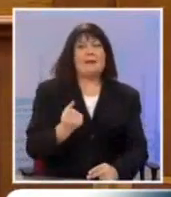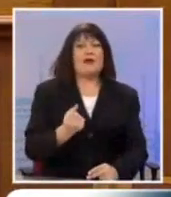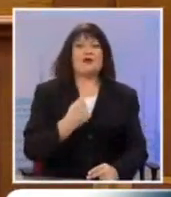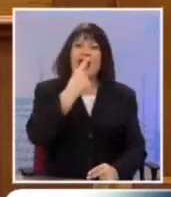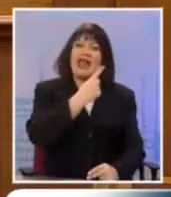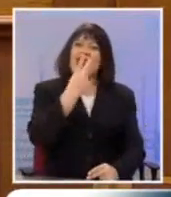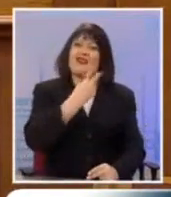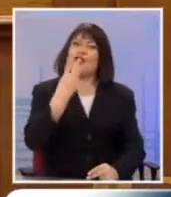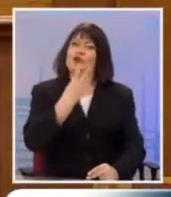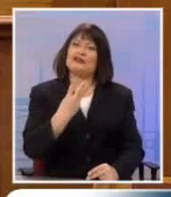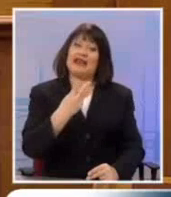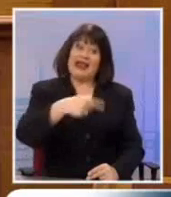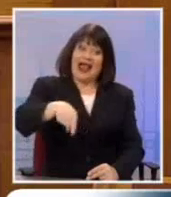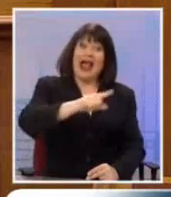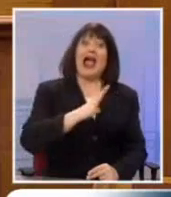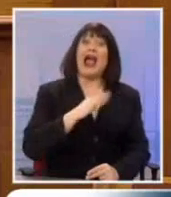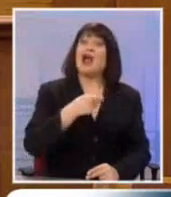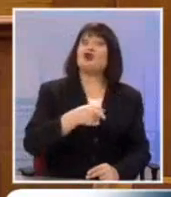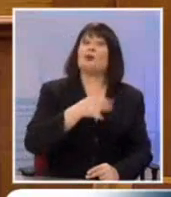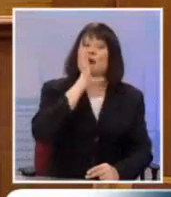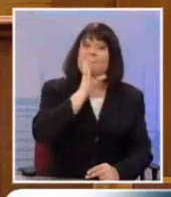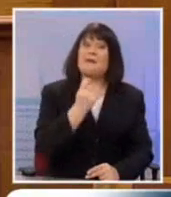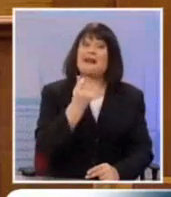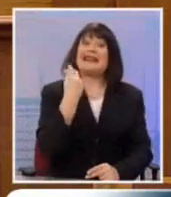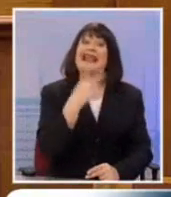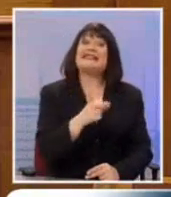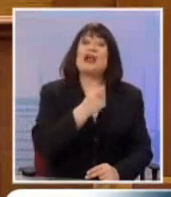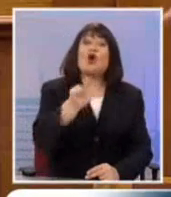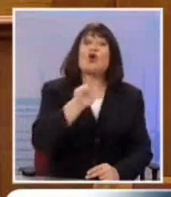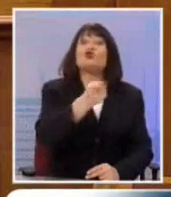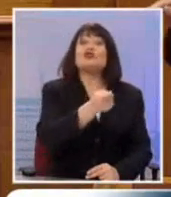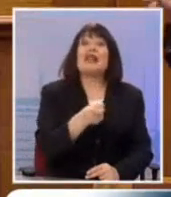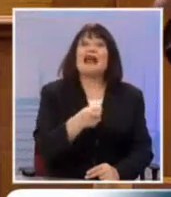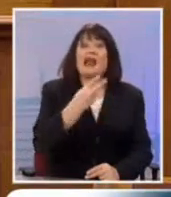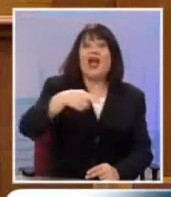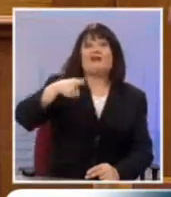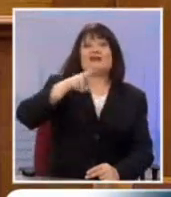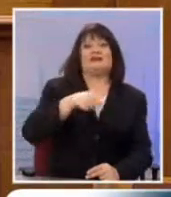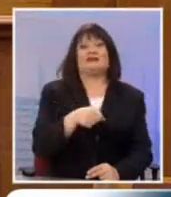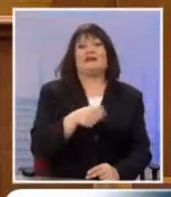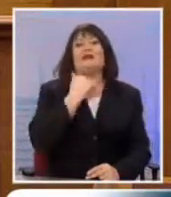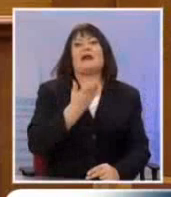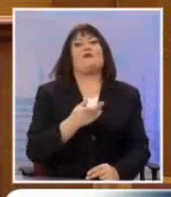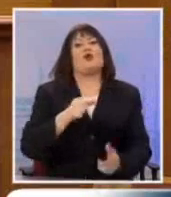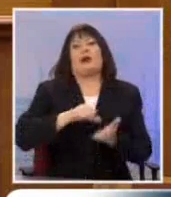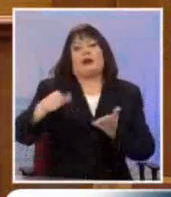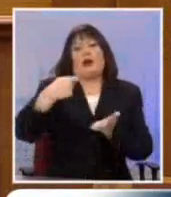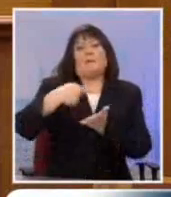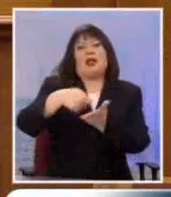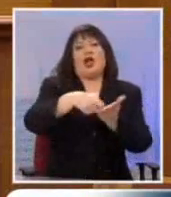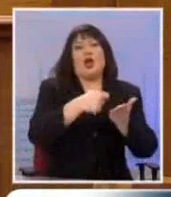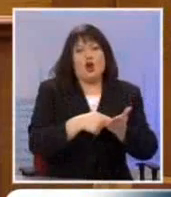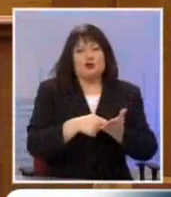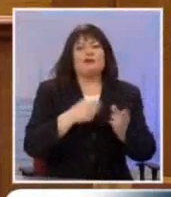και δύο και τρία άλλα άτομα που η πραγματική αξία του χρέους του έχει αυξηθεί, δεν μπορεί να το ξεπληρώσει και